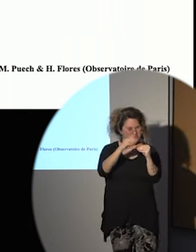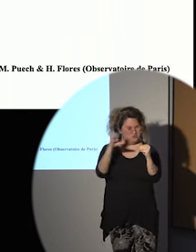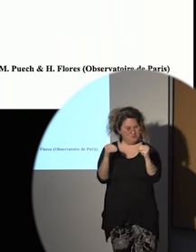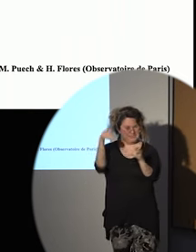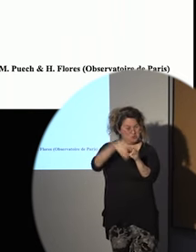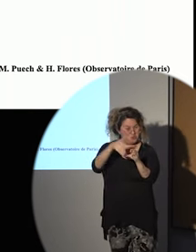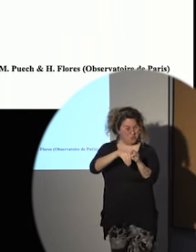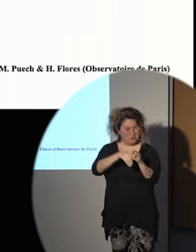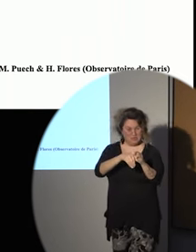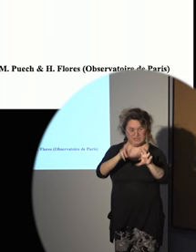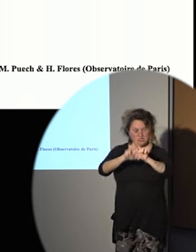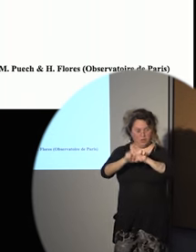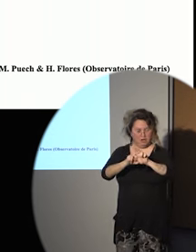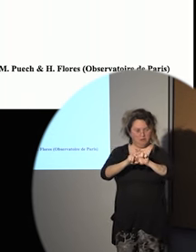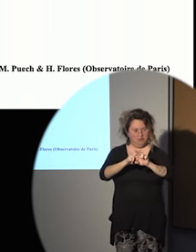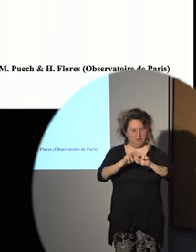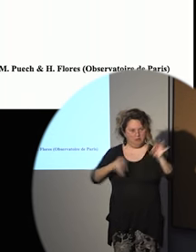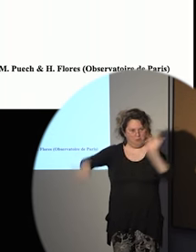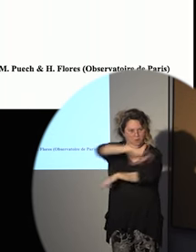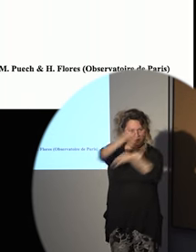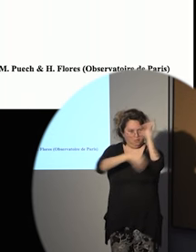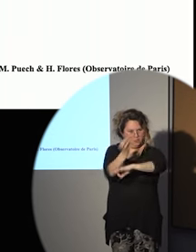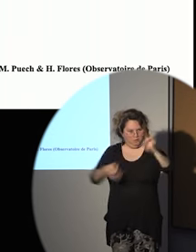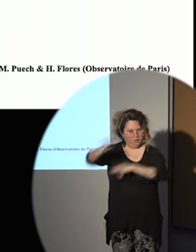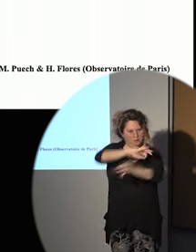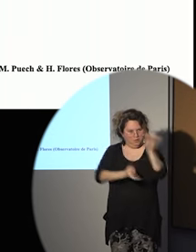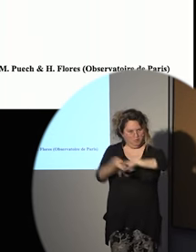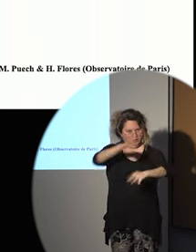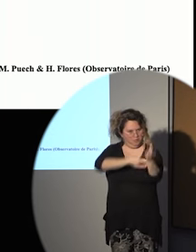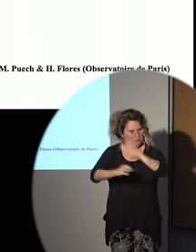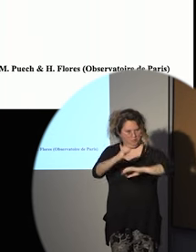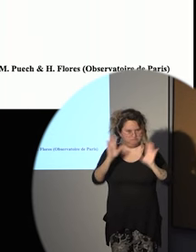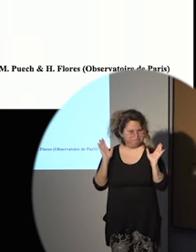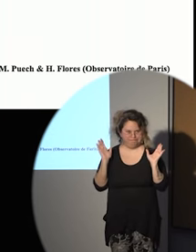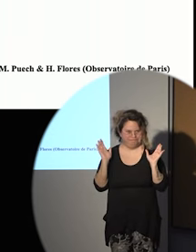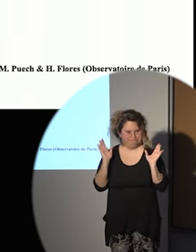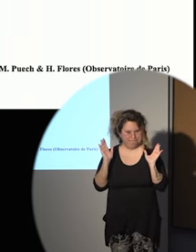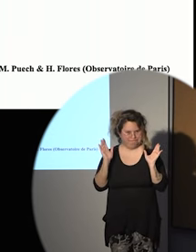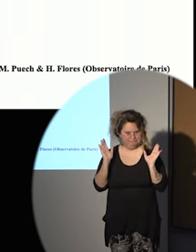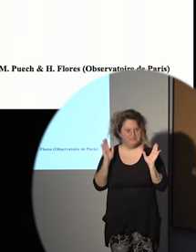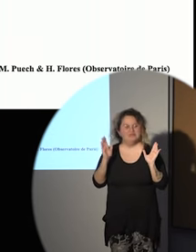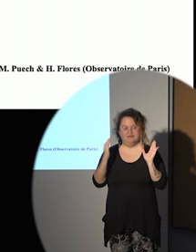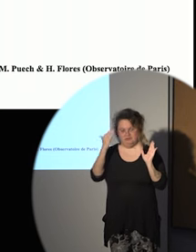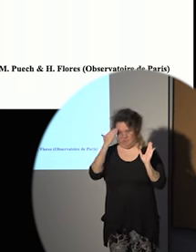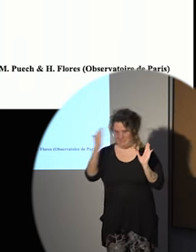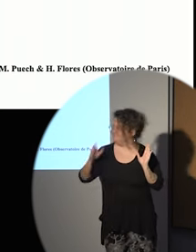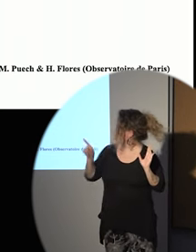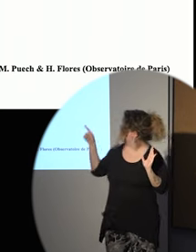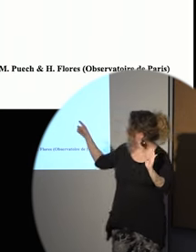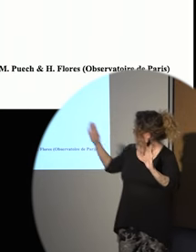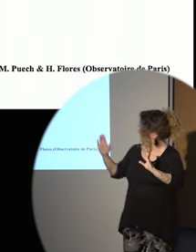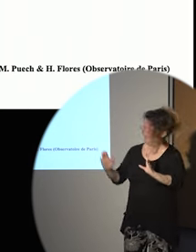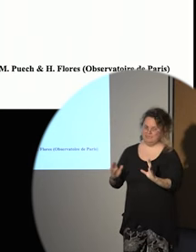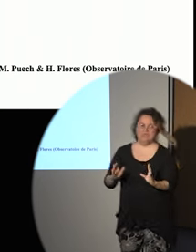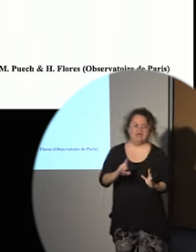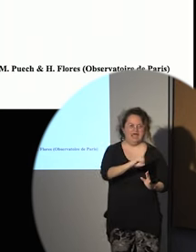aléatoires, mais non pas du tout circulaires. Et puis, au fur et à mesure qu'on va vers la droite du diagramme, on a ce qu'on